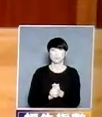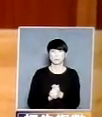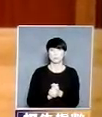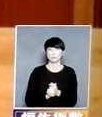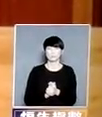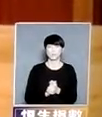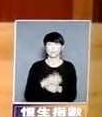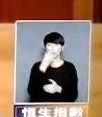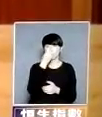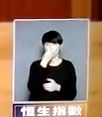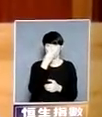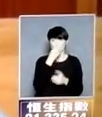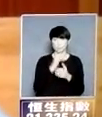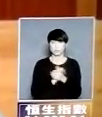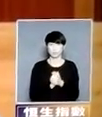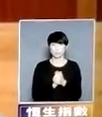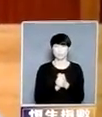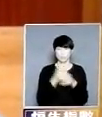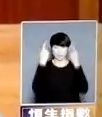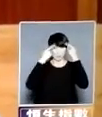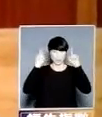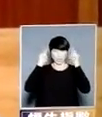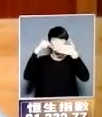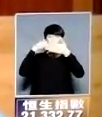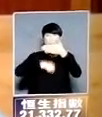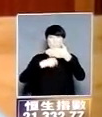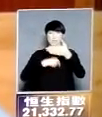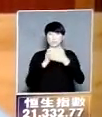香港的大学里面